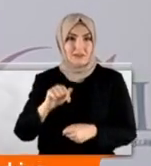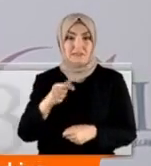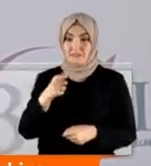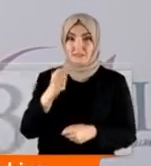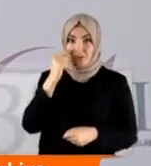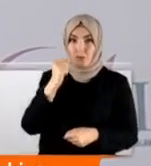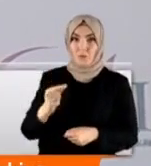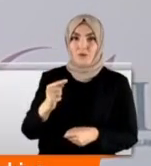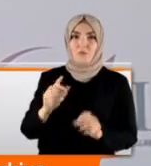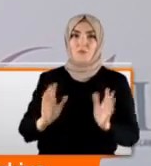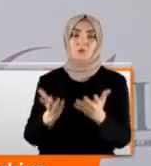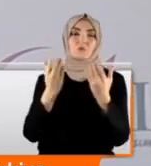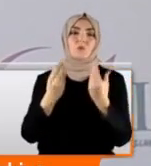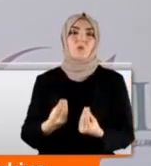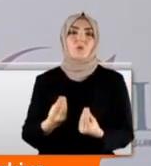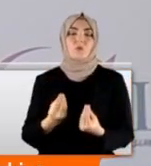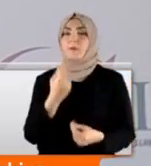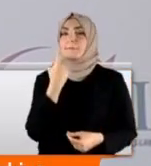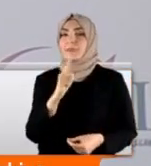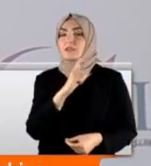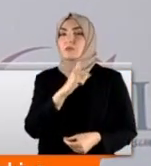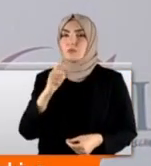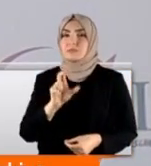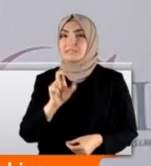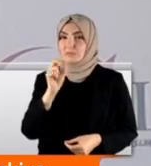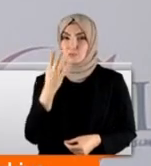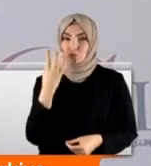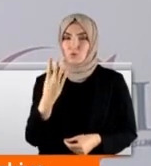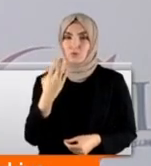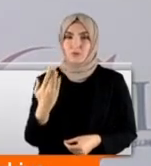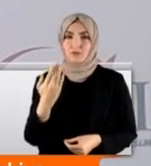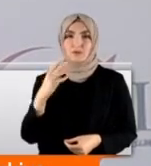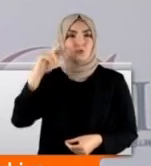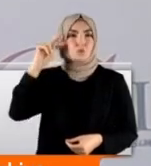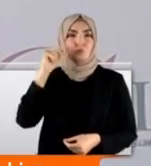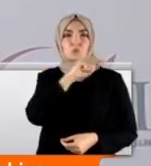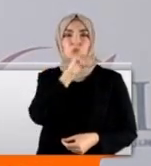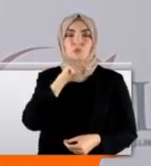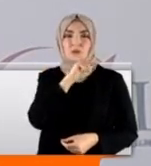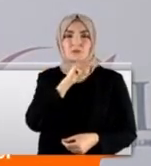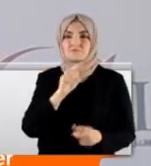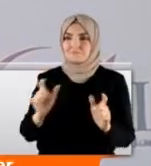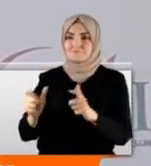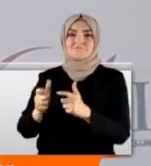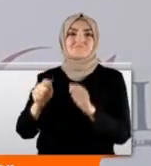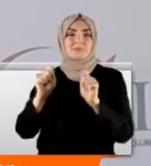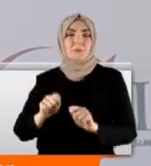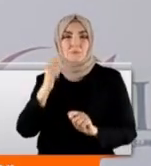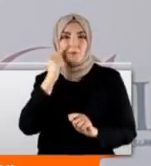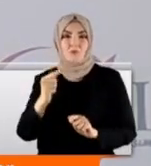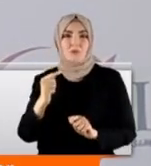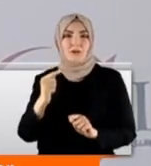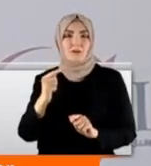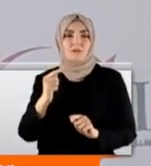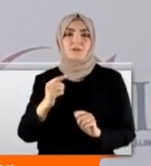1974'te ise Yunan cuntasının düzenlediği darbeyle tamamen ortadan kalkan ortaklığı